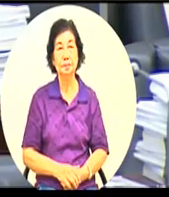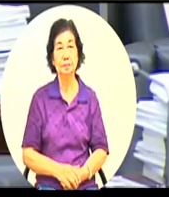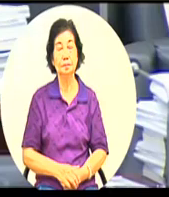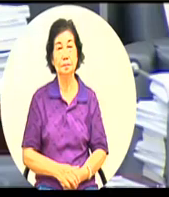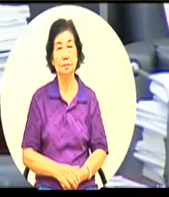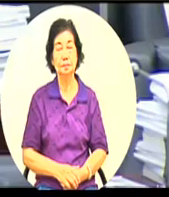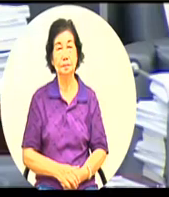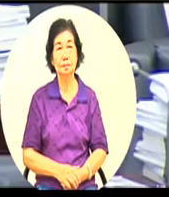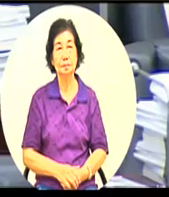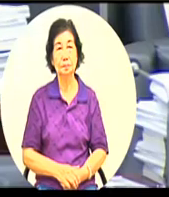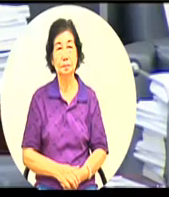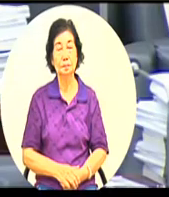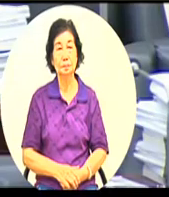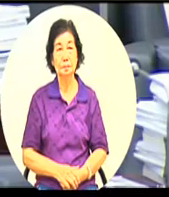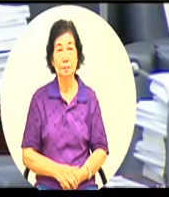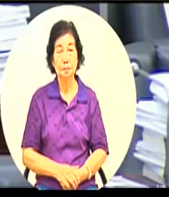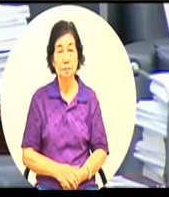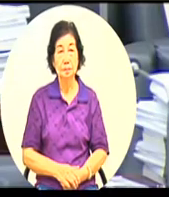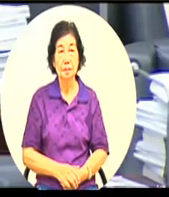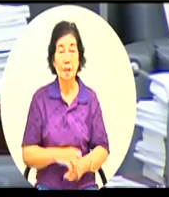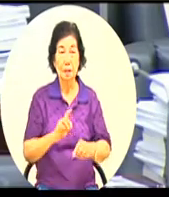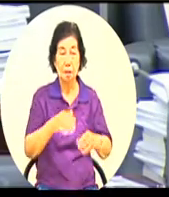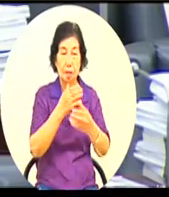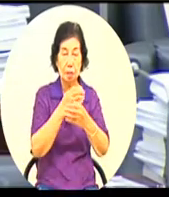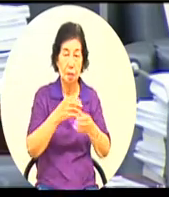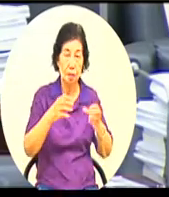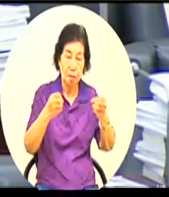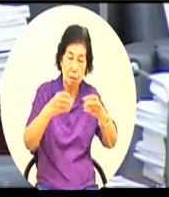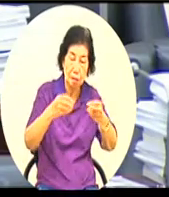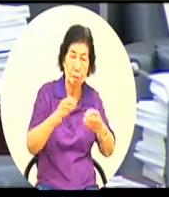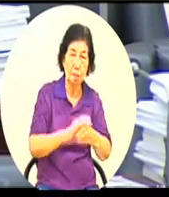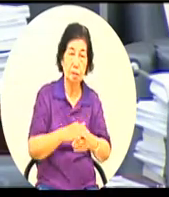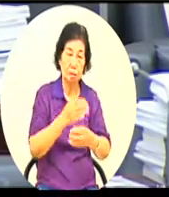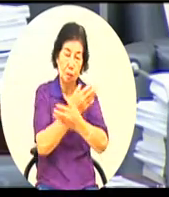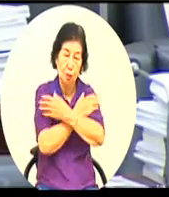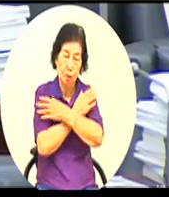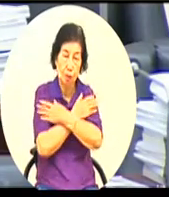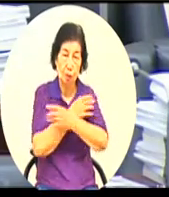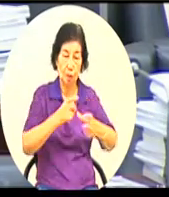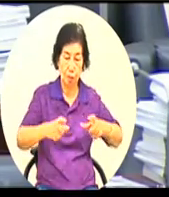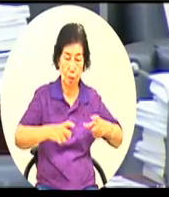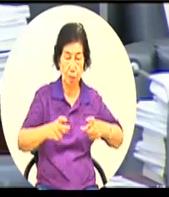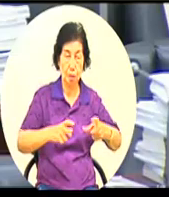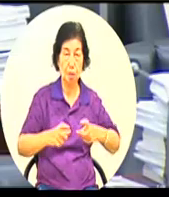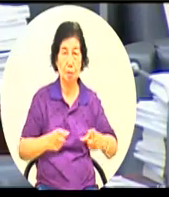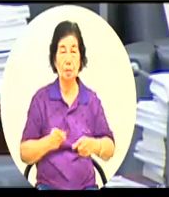来，讲这游击队呐吼，啊，咱高雄市嘛是